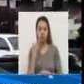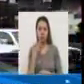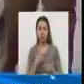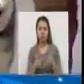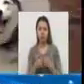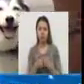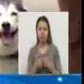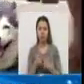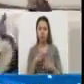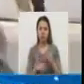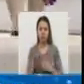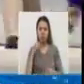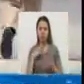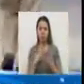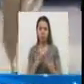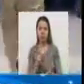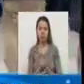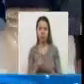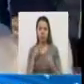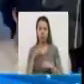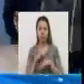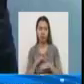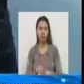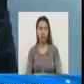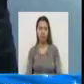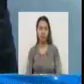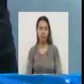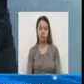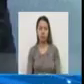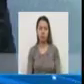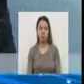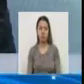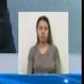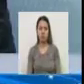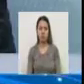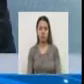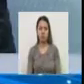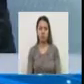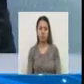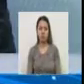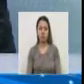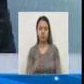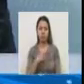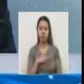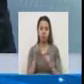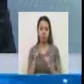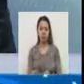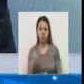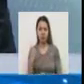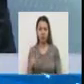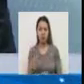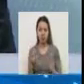алға тартып, әлем елдері бірігіп күрес жүргізуі тиіс. Можно предупредить. Біз халықаралық құқық үстемдігіне